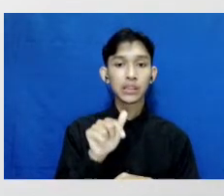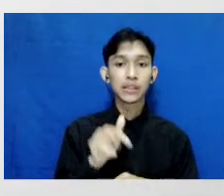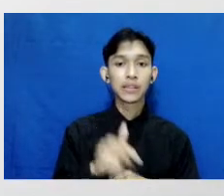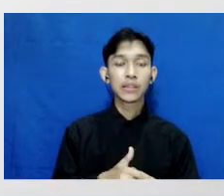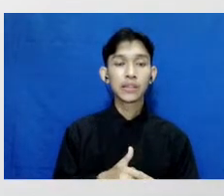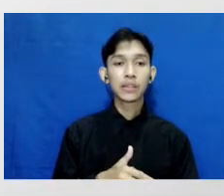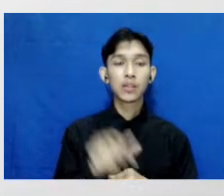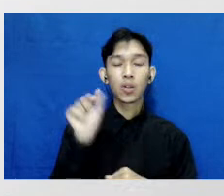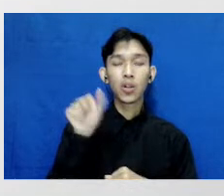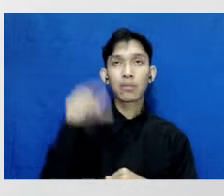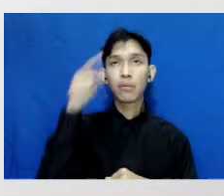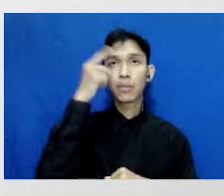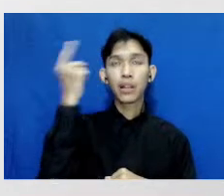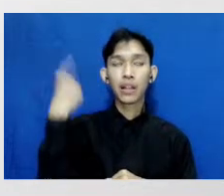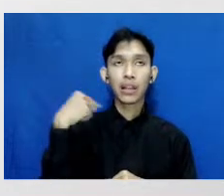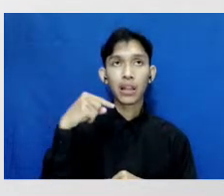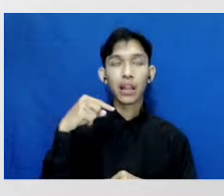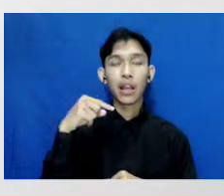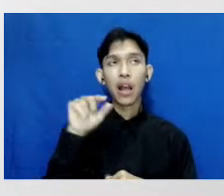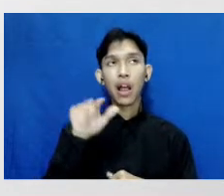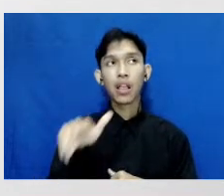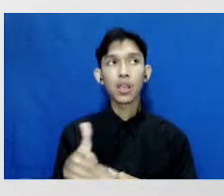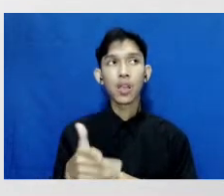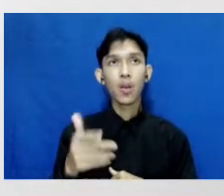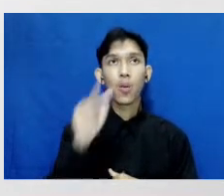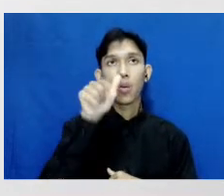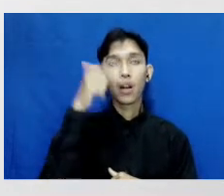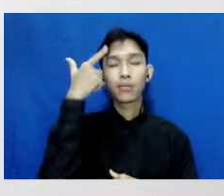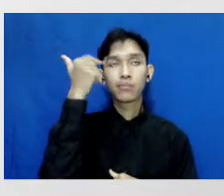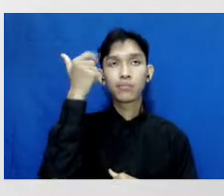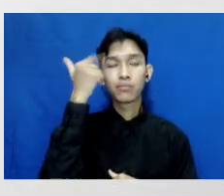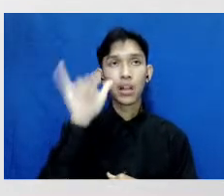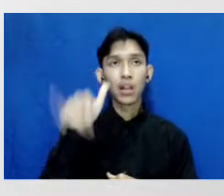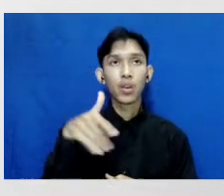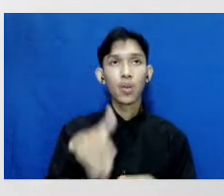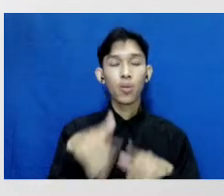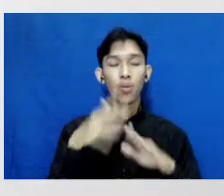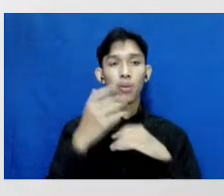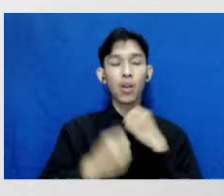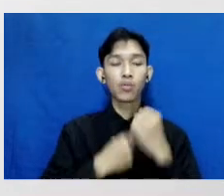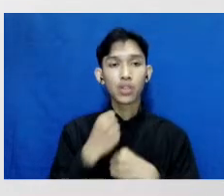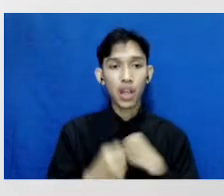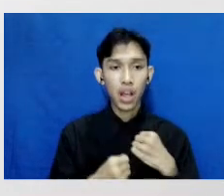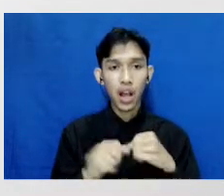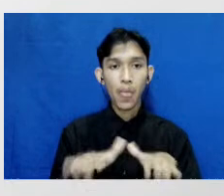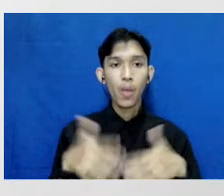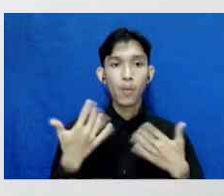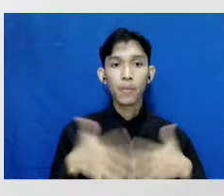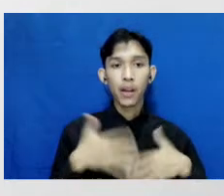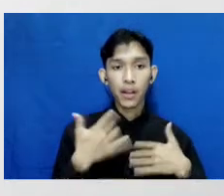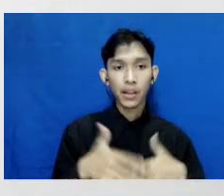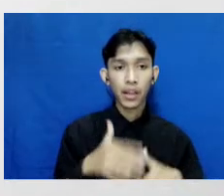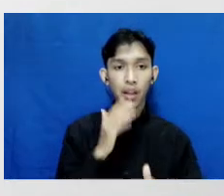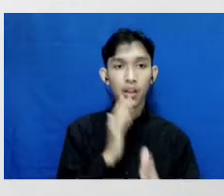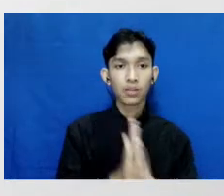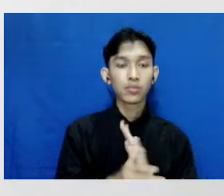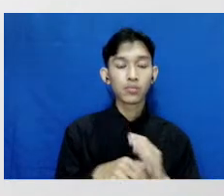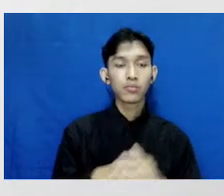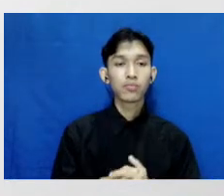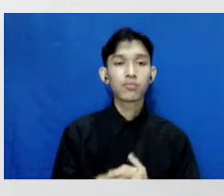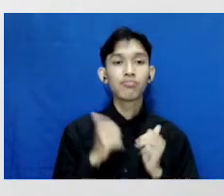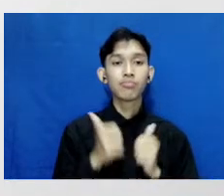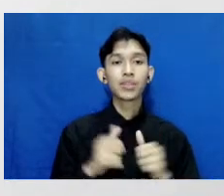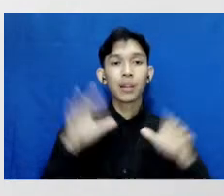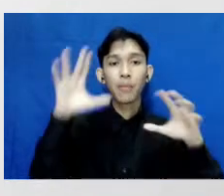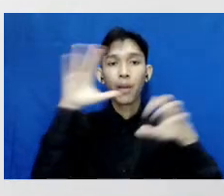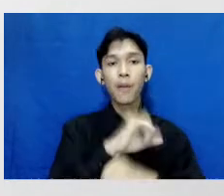pemangku kepentingan, baik itu pemerintah, akademisi, maupun pelaku usaha, serta praktisi, bisa saling